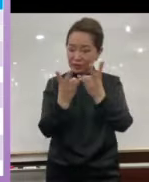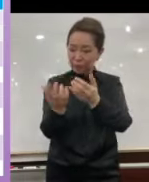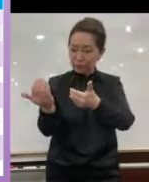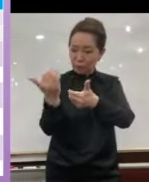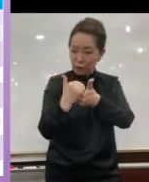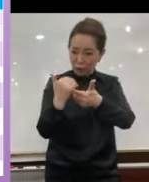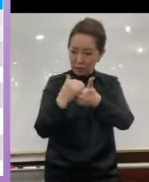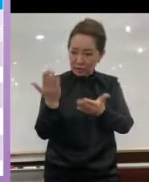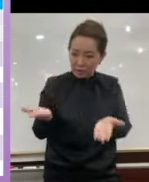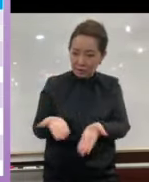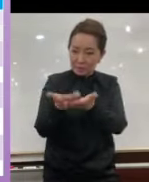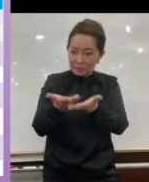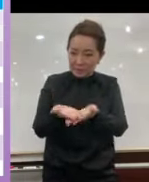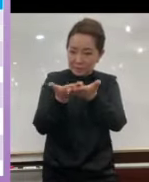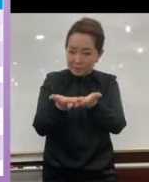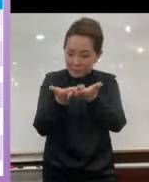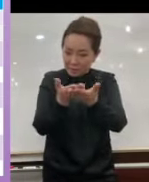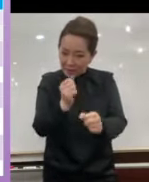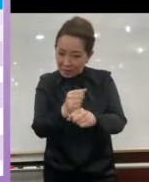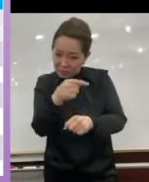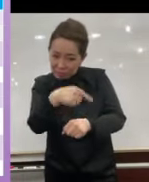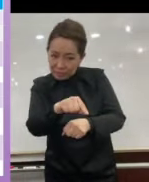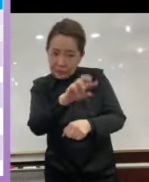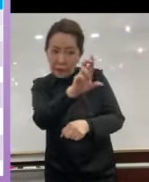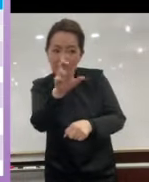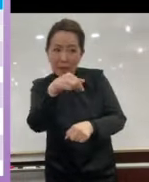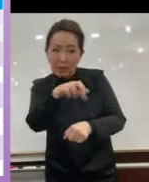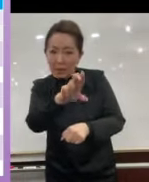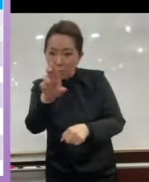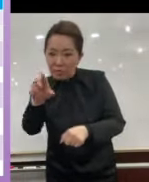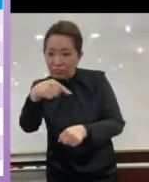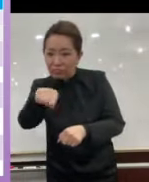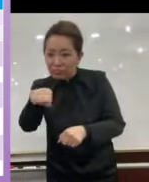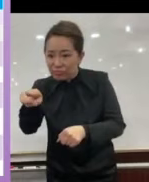бус байгууллагуудын чадвархийг бэхжүүлэх.